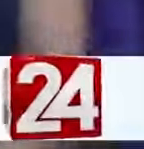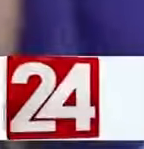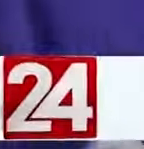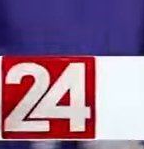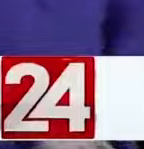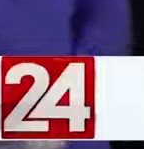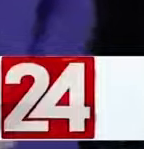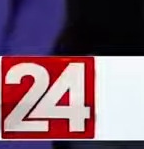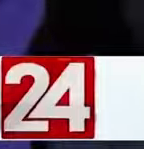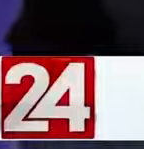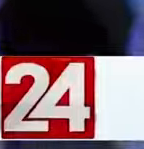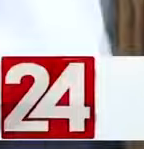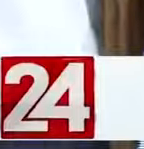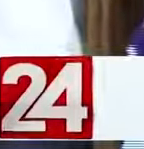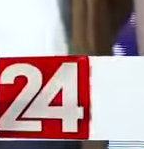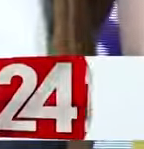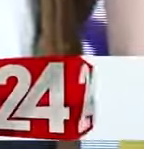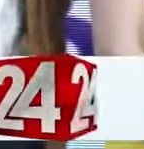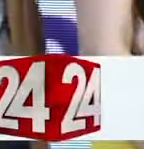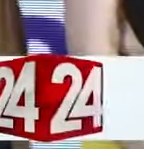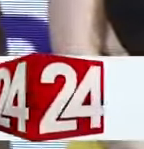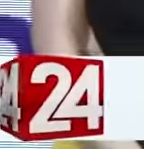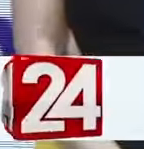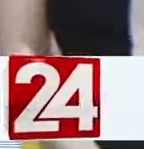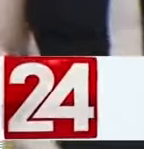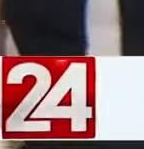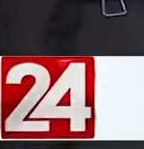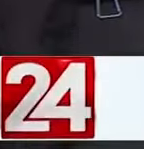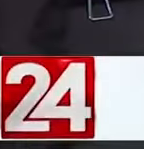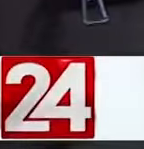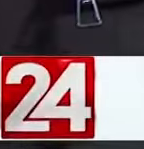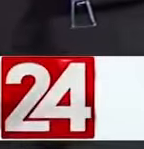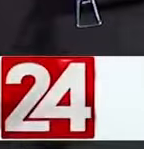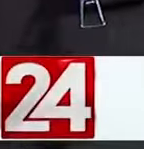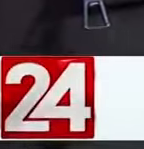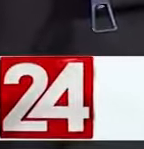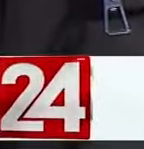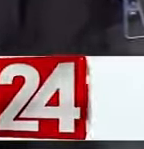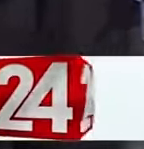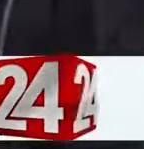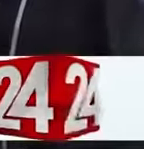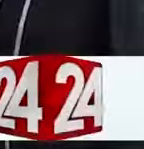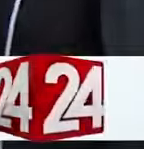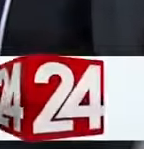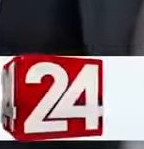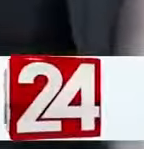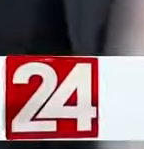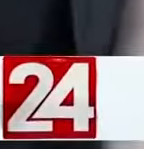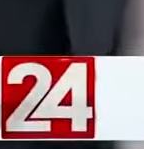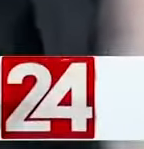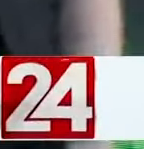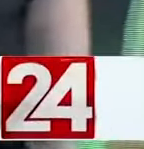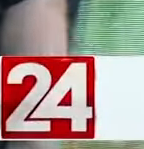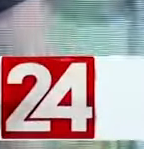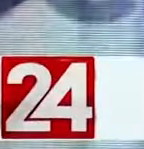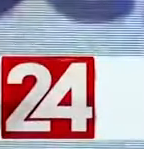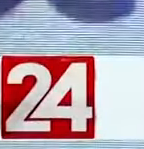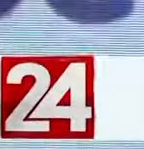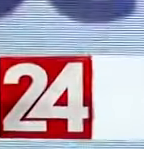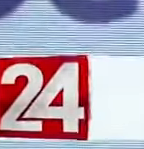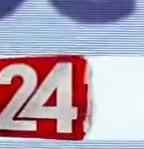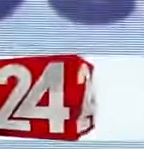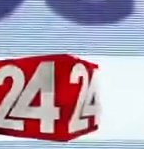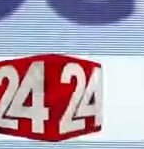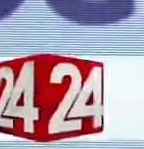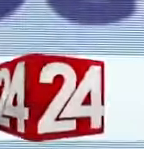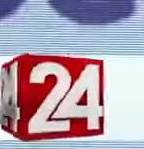personalidad ng Kapuso Network, pinarangalan sa Anak TV Seal Awards, kabilang ang 24